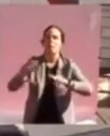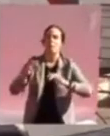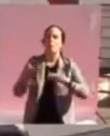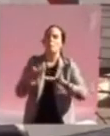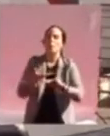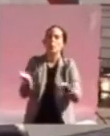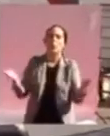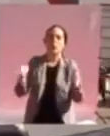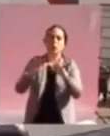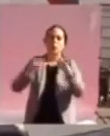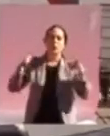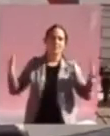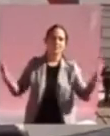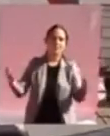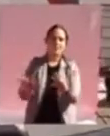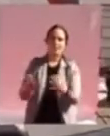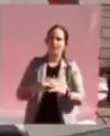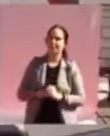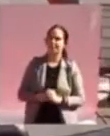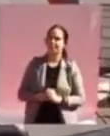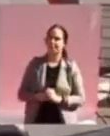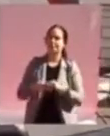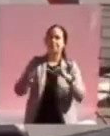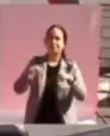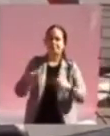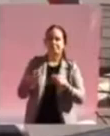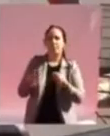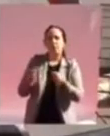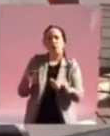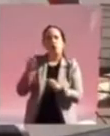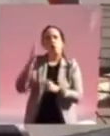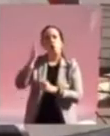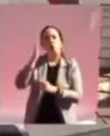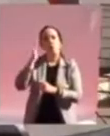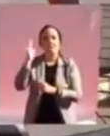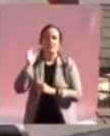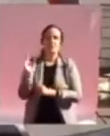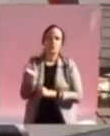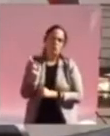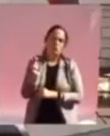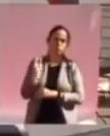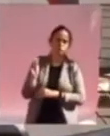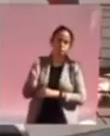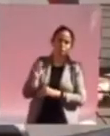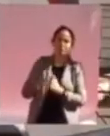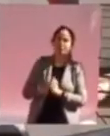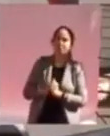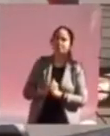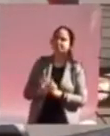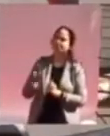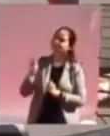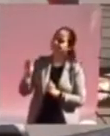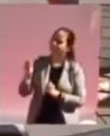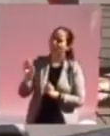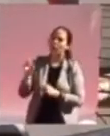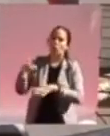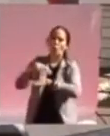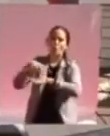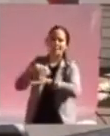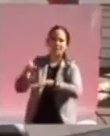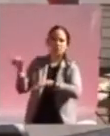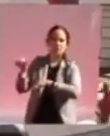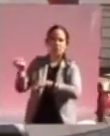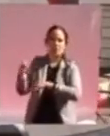adesso le pongo questa riflessione più che una domanda le chiediamo un impegno un impegno